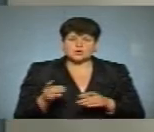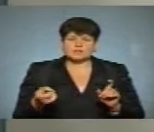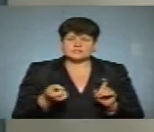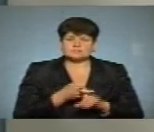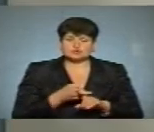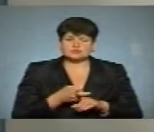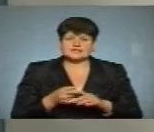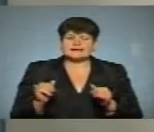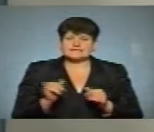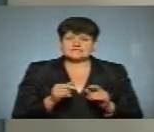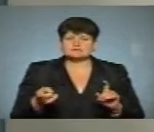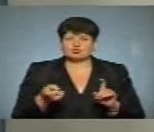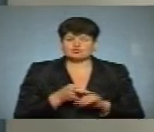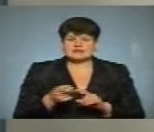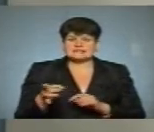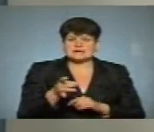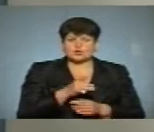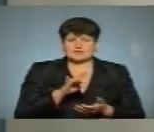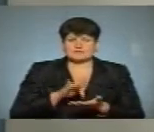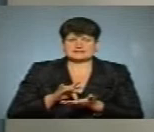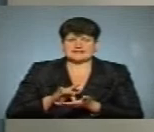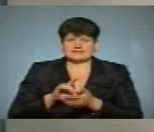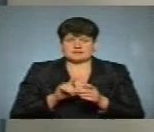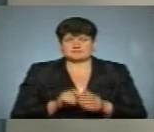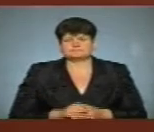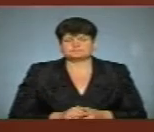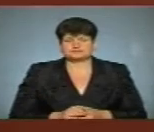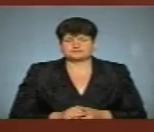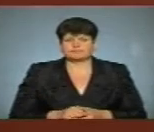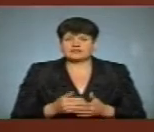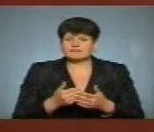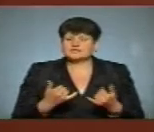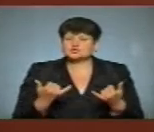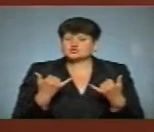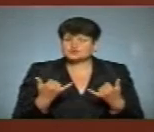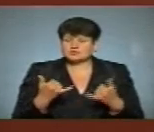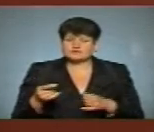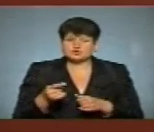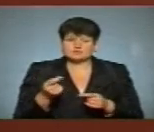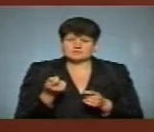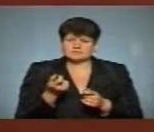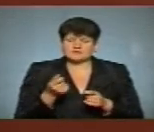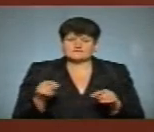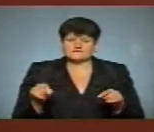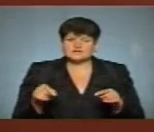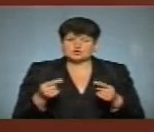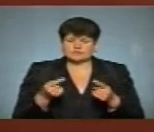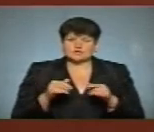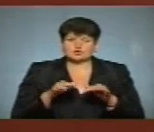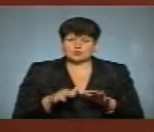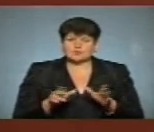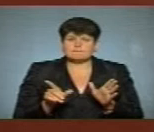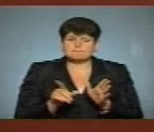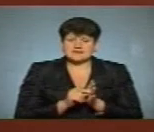також сполучення з даними районними центрами. Від сьогодні у Тернополі частково відновили рух приміських